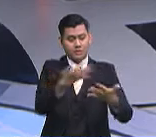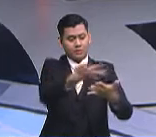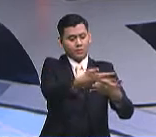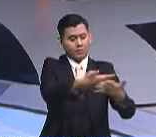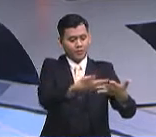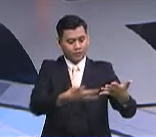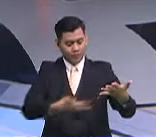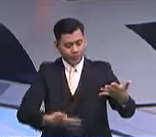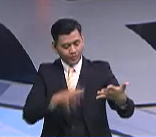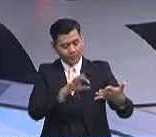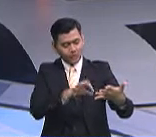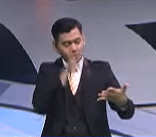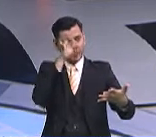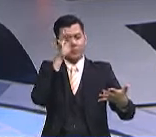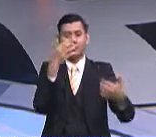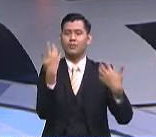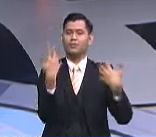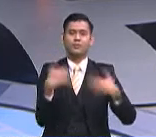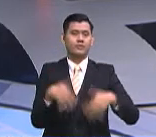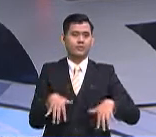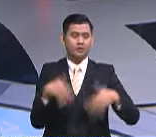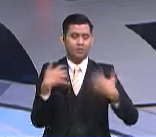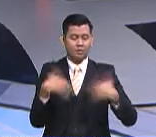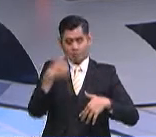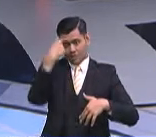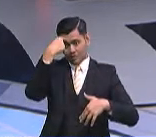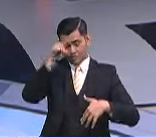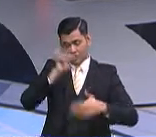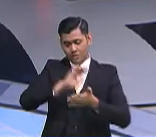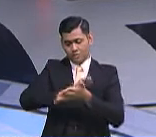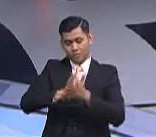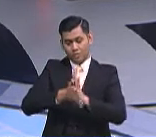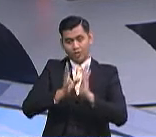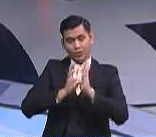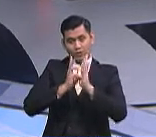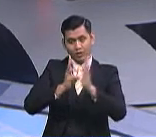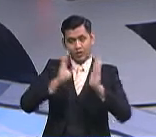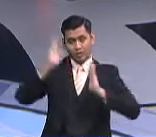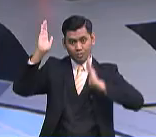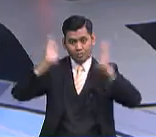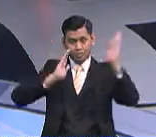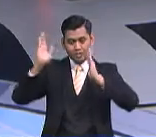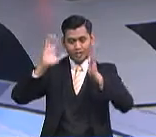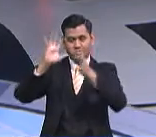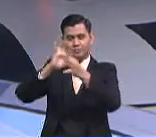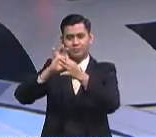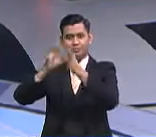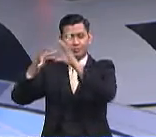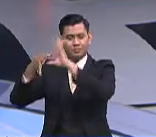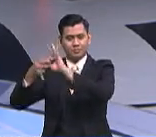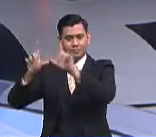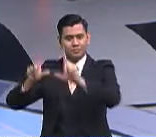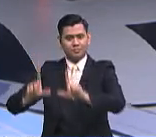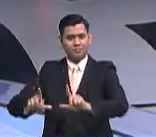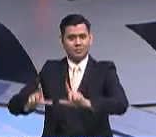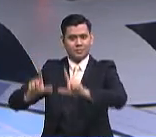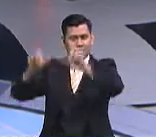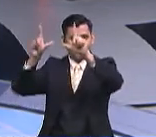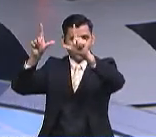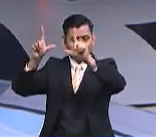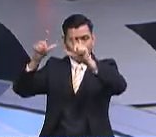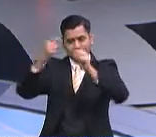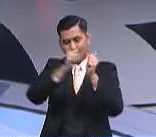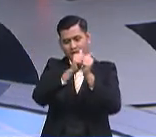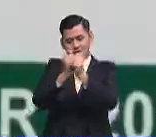kejohanan terjun Piala Dunia 2021 di Jepun yang menjadi platform terakhir kelayakan bagi barisan penerjun